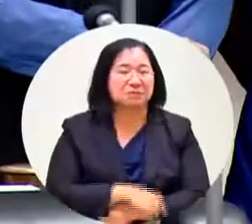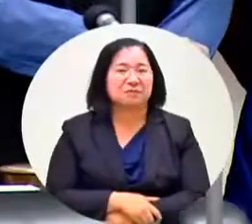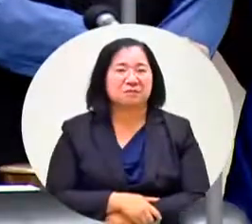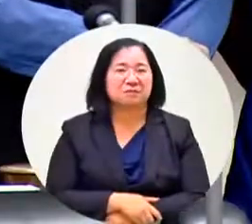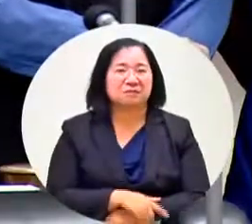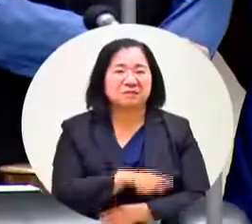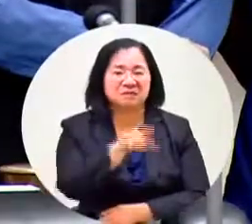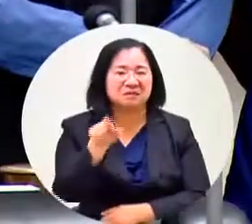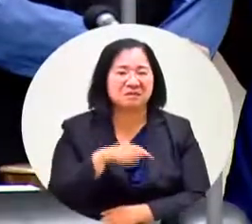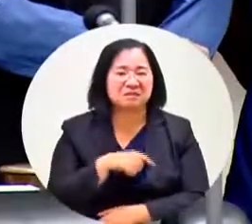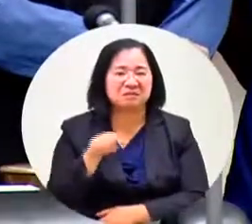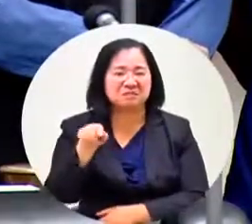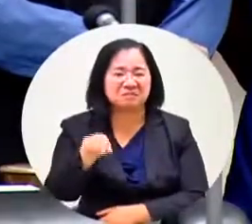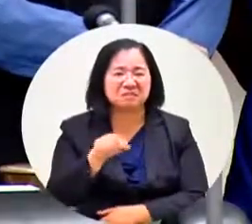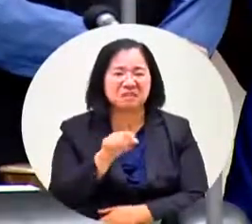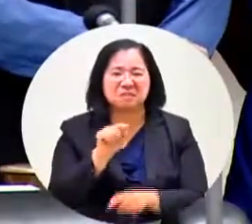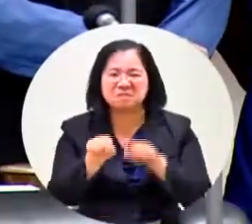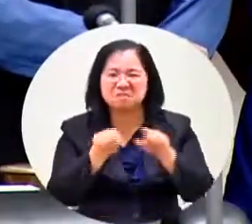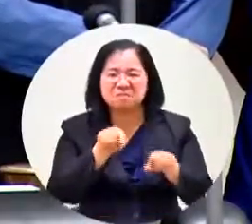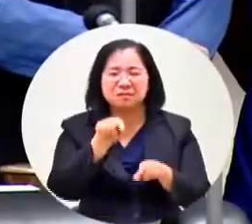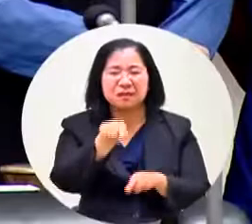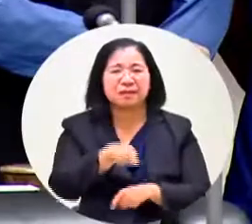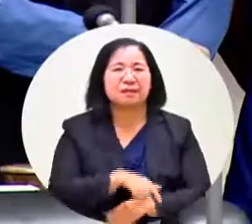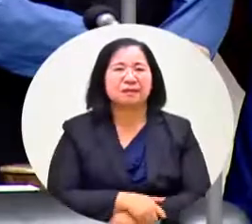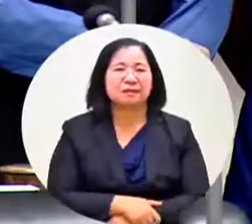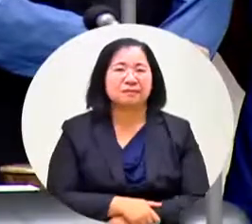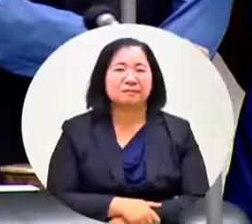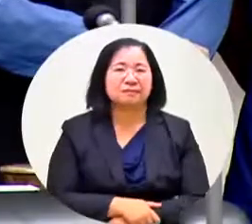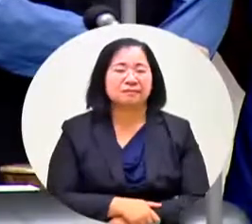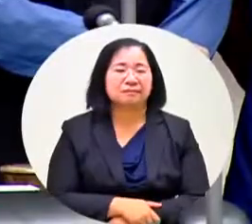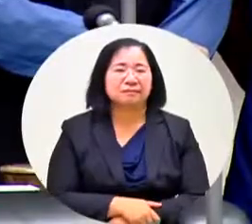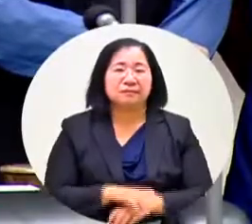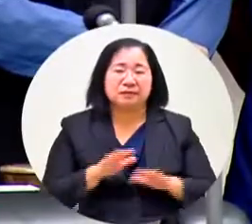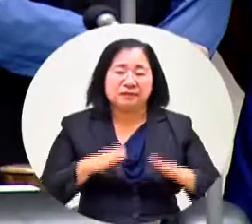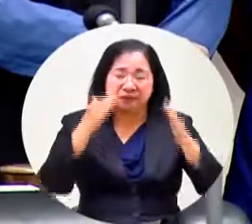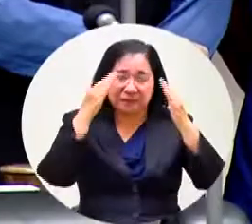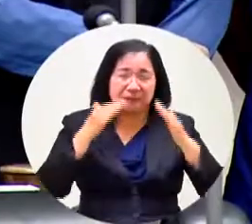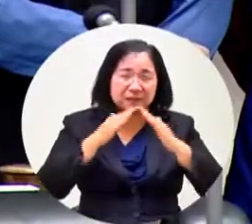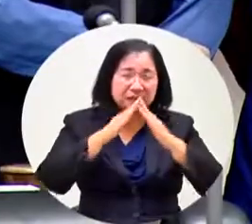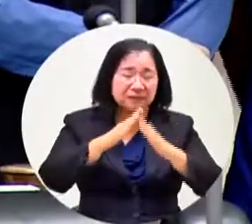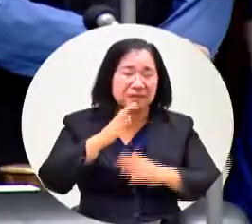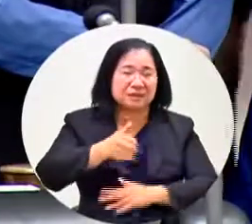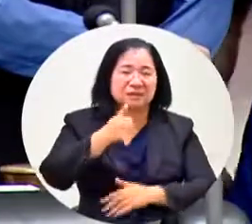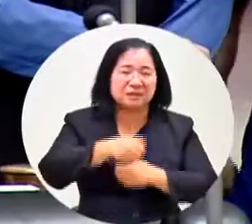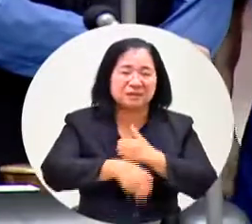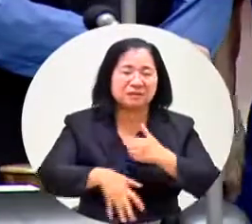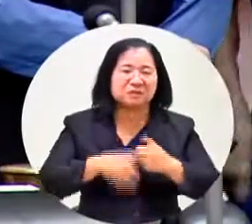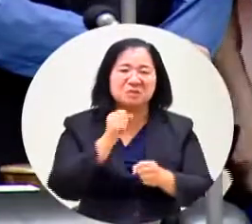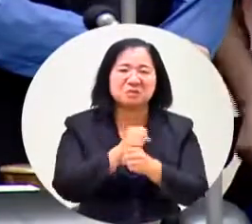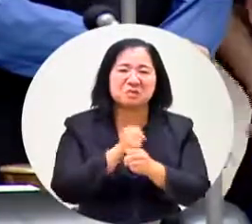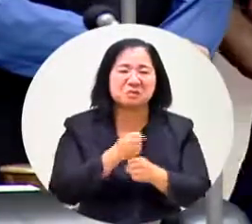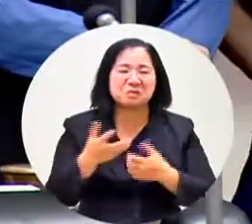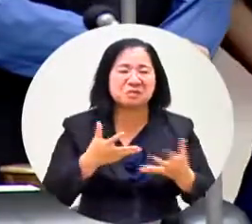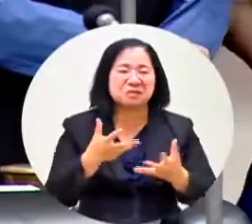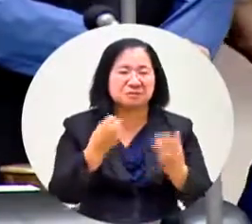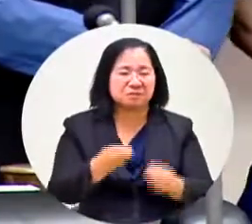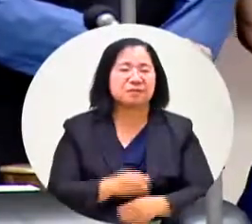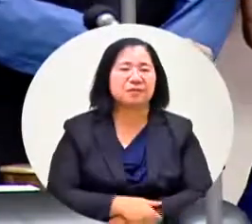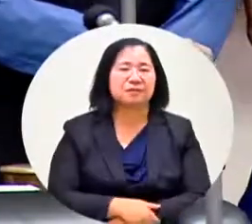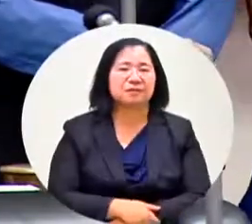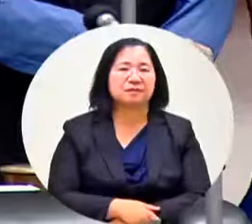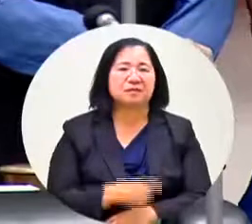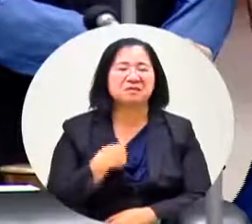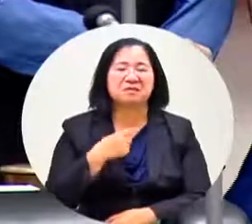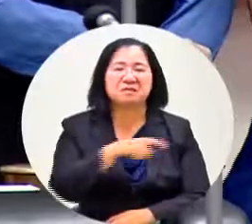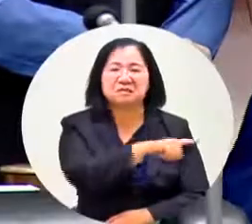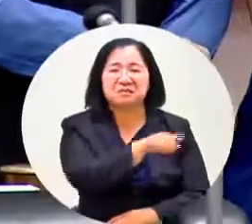准。所以民进党在议会殿堂在质询韩市长、质询市府团队的时候，他们有没